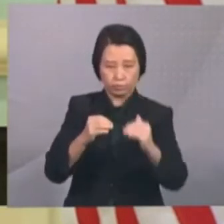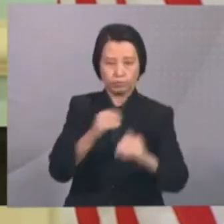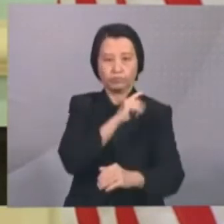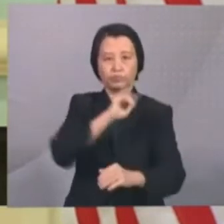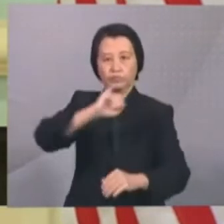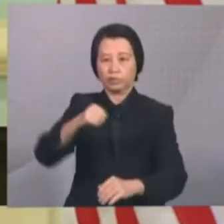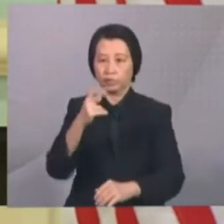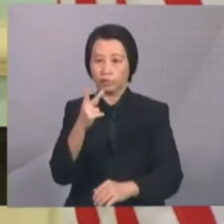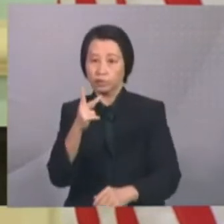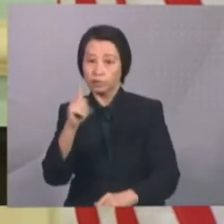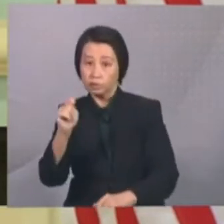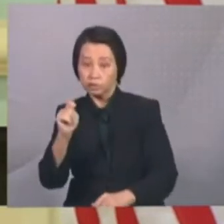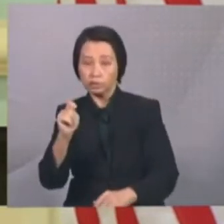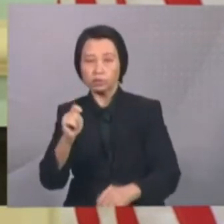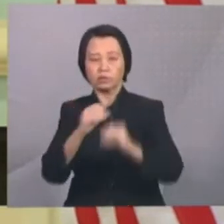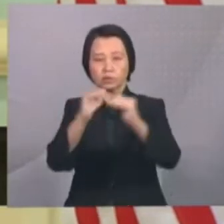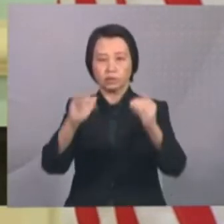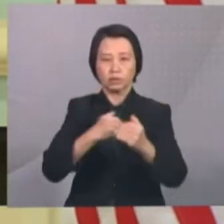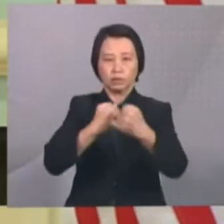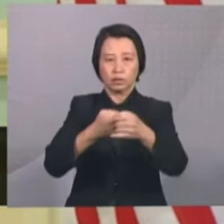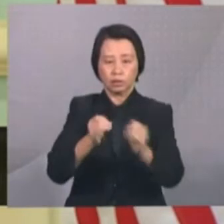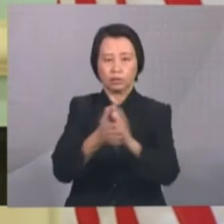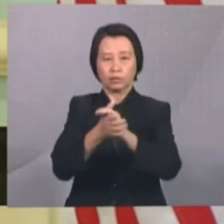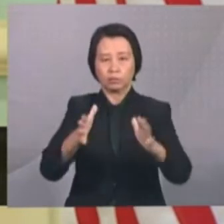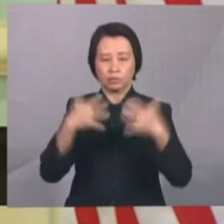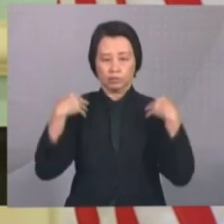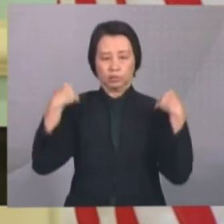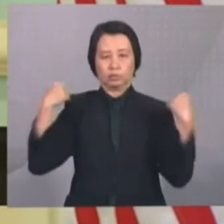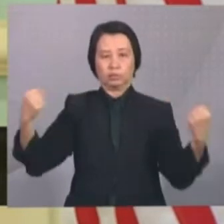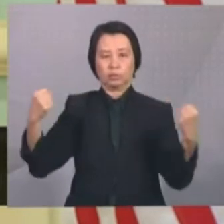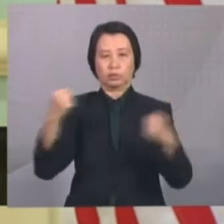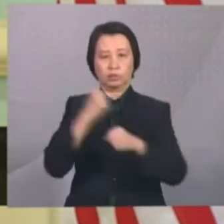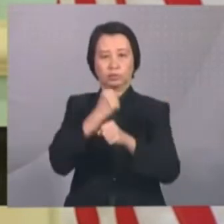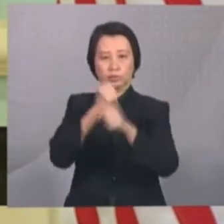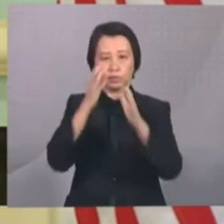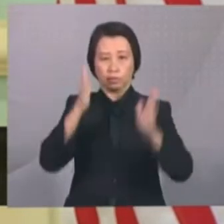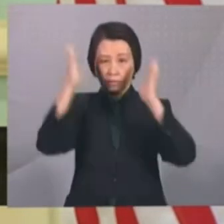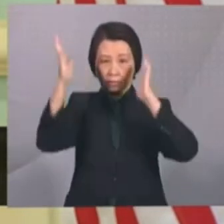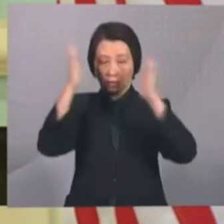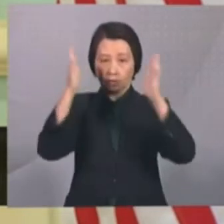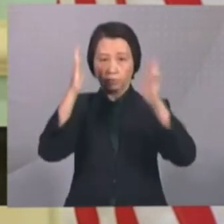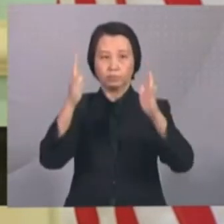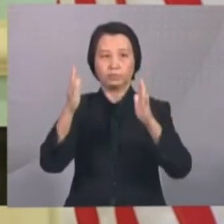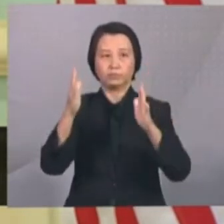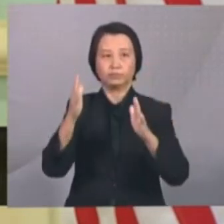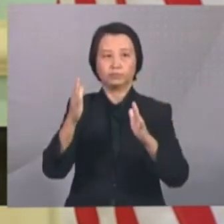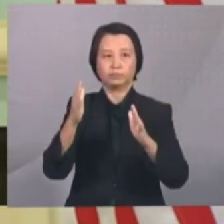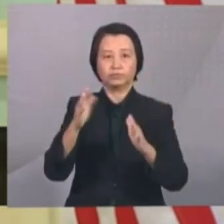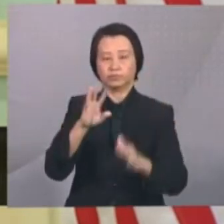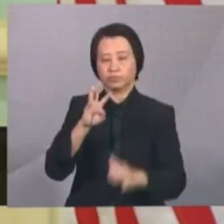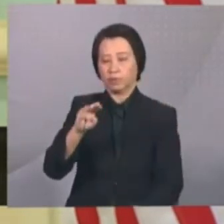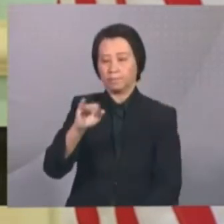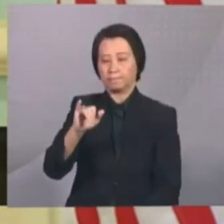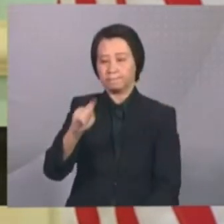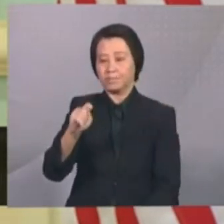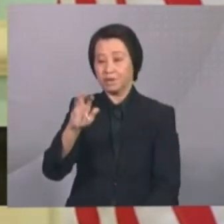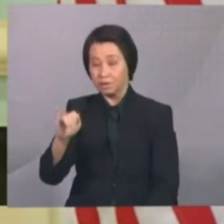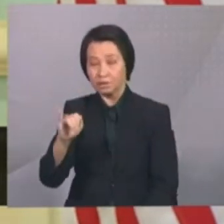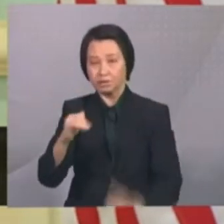kerja jawatan keselamatan dan kesehatan pekerjaan Malaysia kemiti